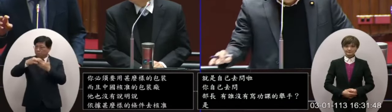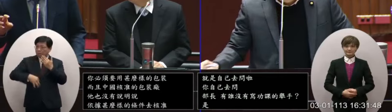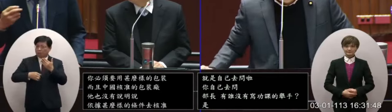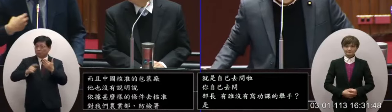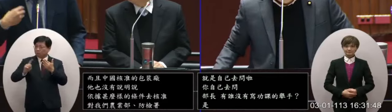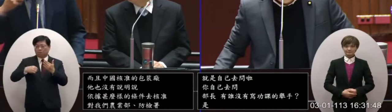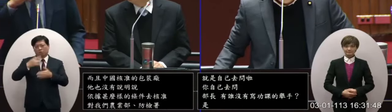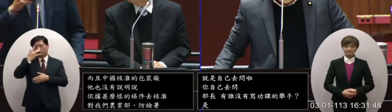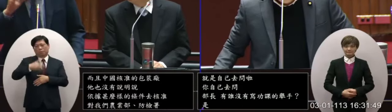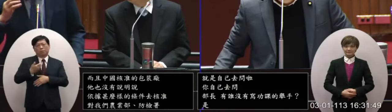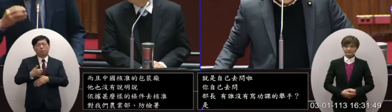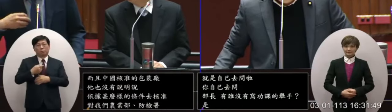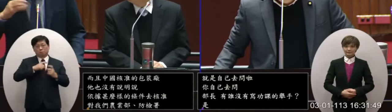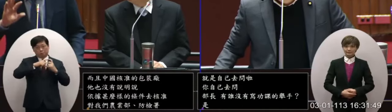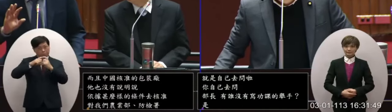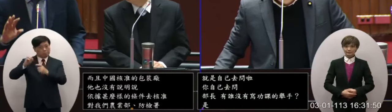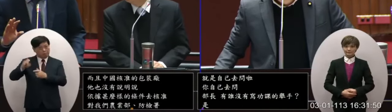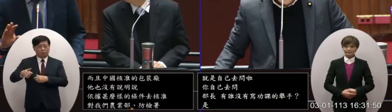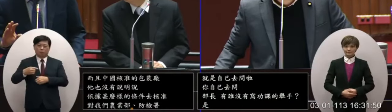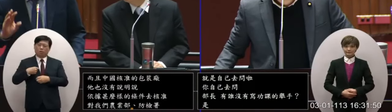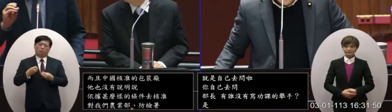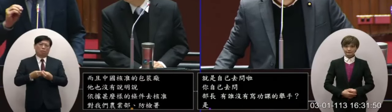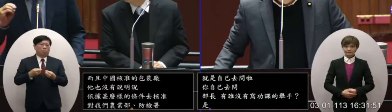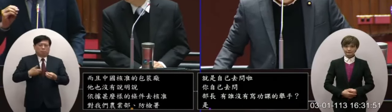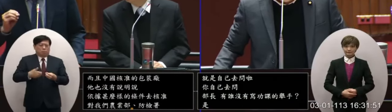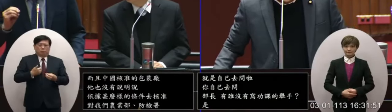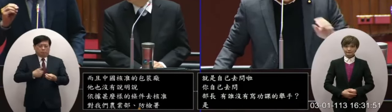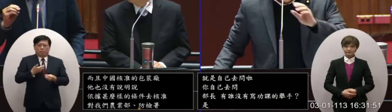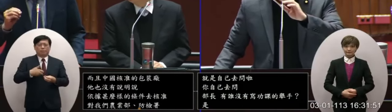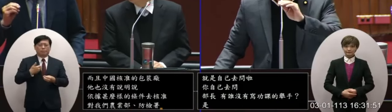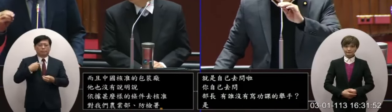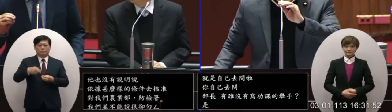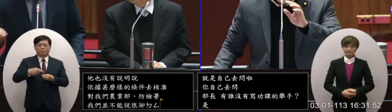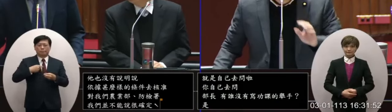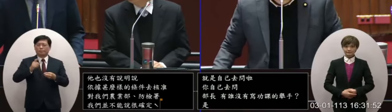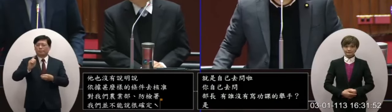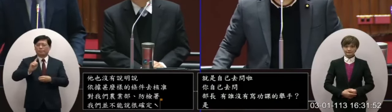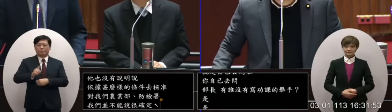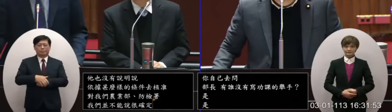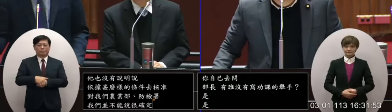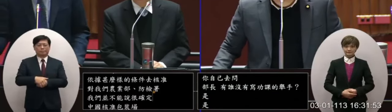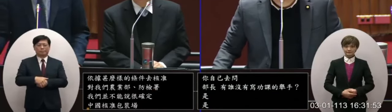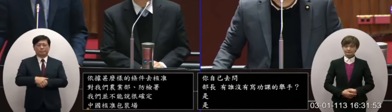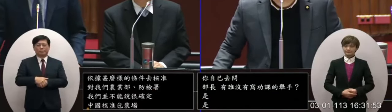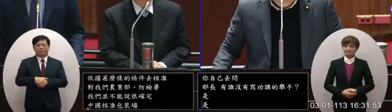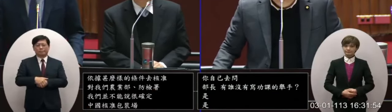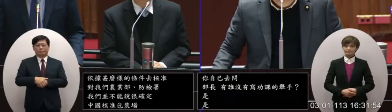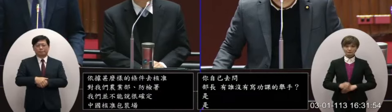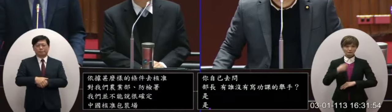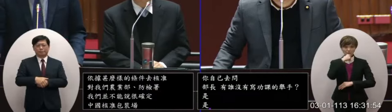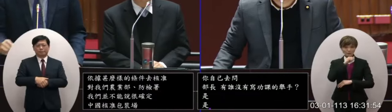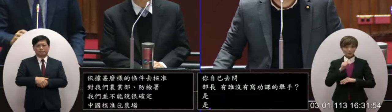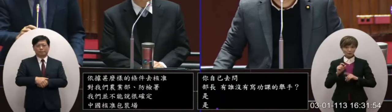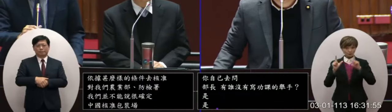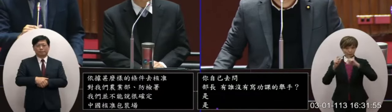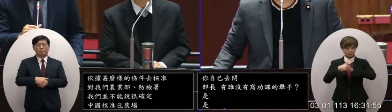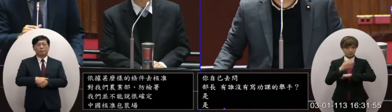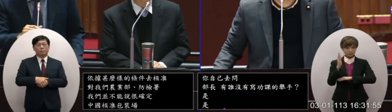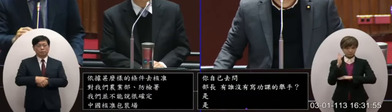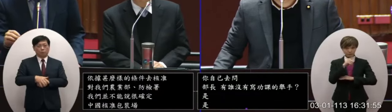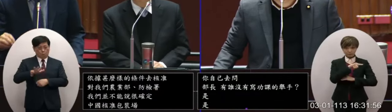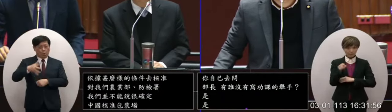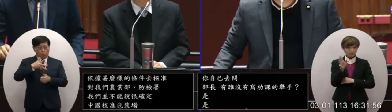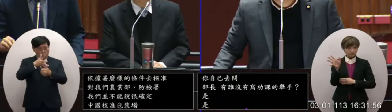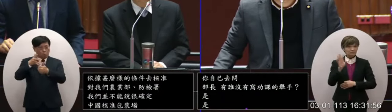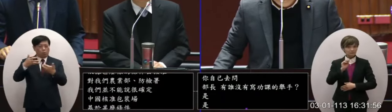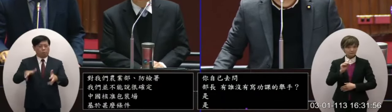个条件，所以我们回应的时候就说我们不知道这样子的一个包装厂是哪一个。 那有跟台东县政府问过吗？ 我们也